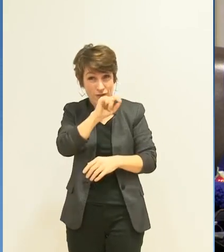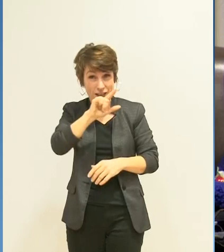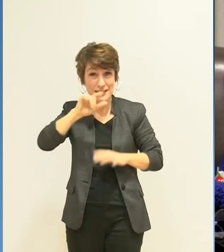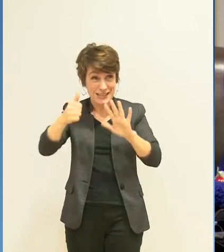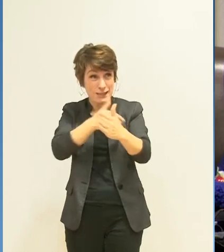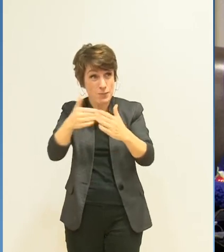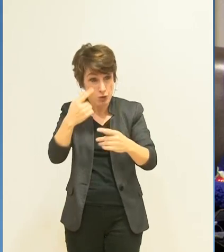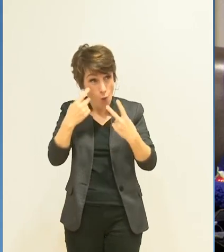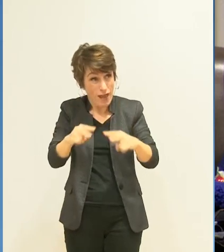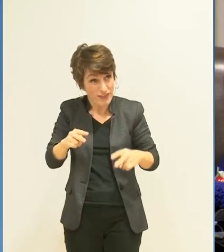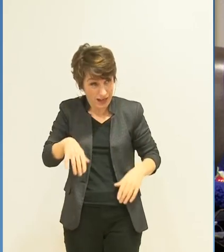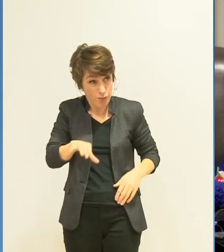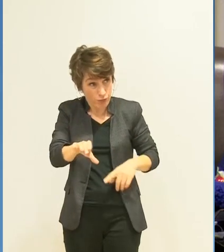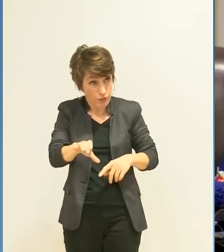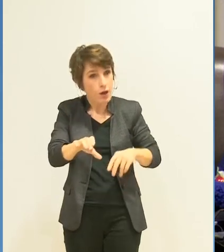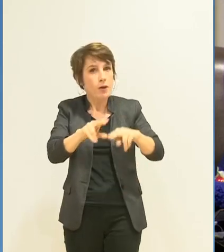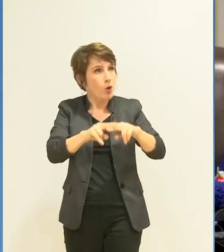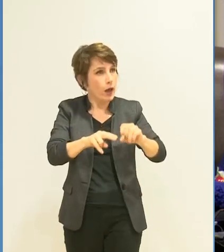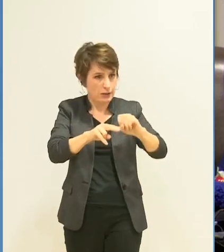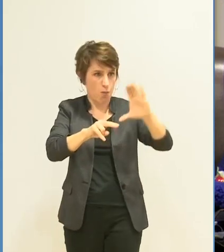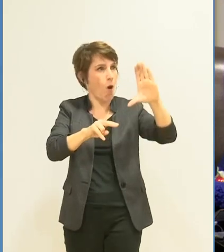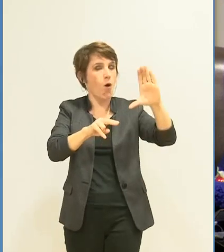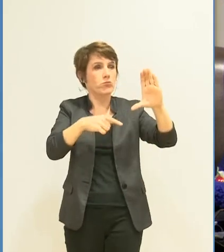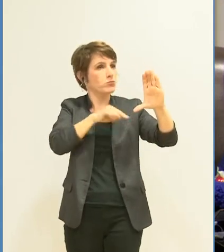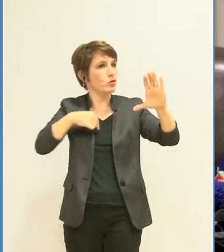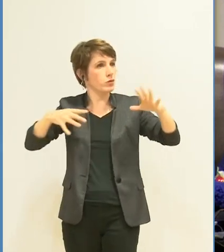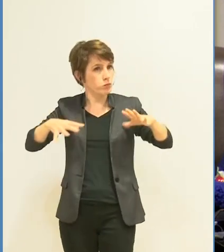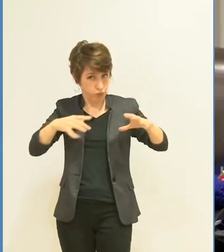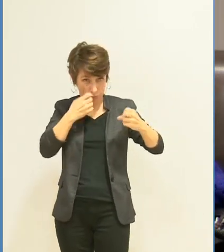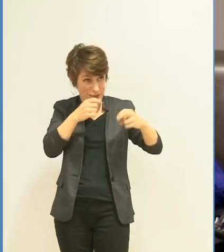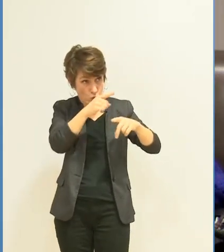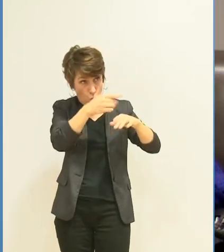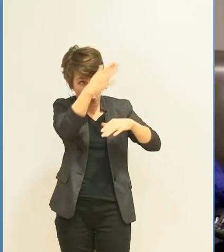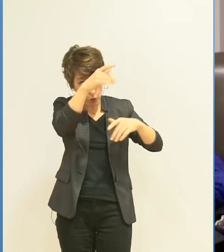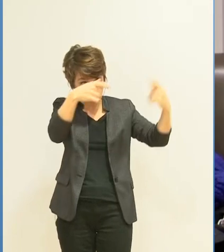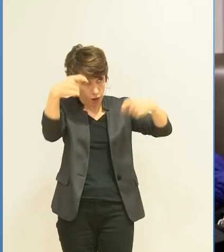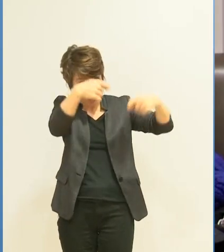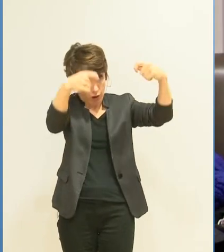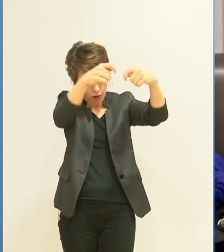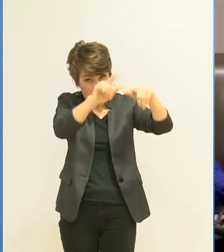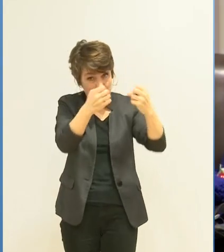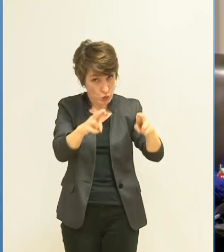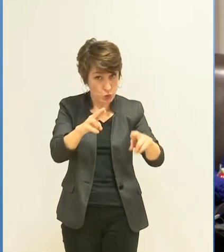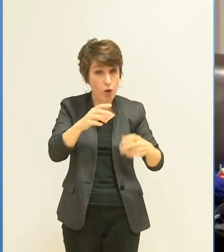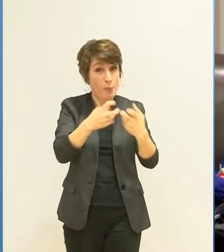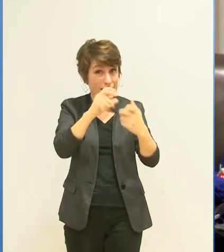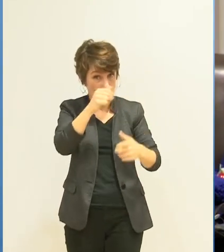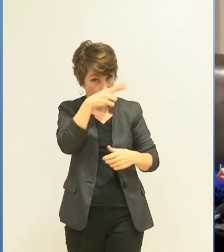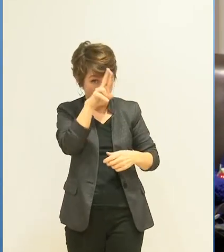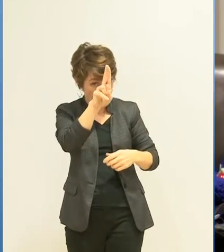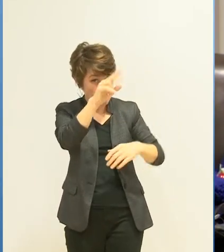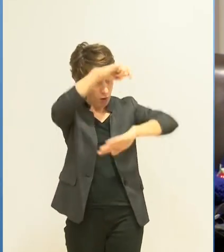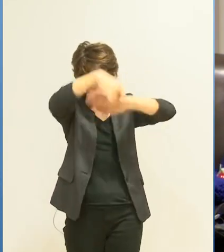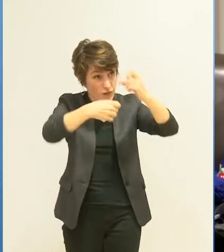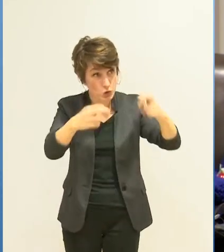très petite partie donc ma première question est très simple est ce qu'on est vraiment sur d autres financements et de l'anru en particulier la deuxième chose